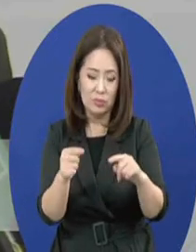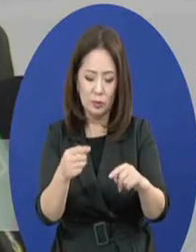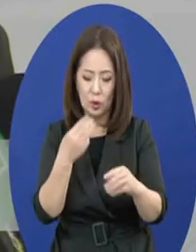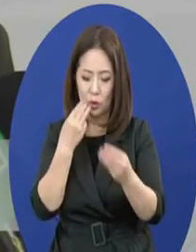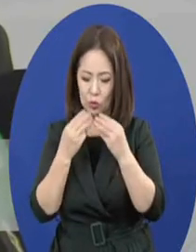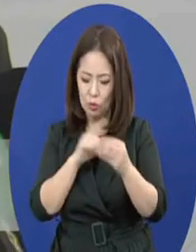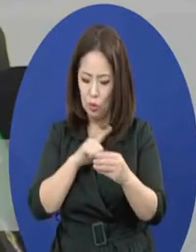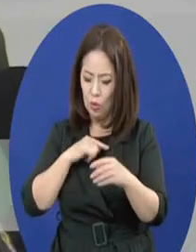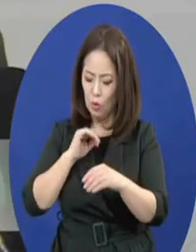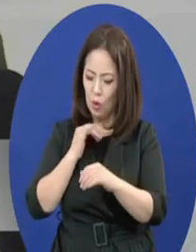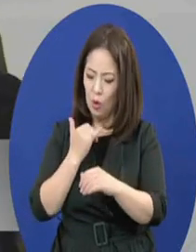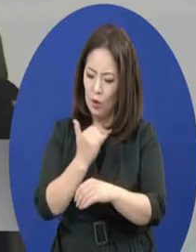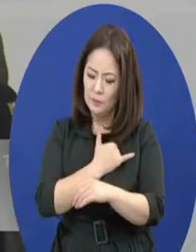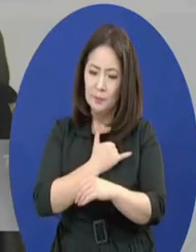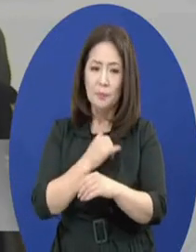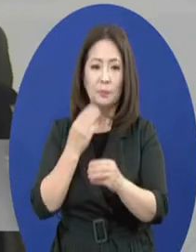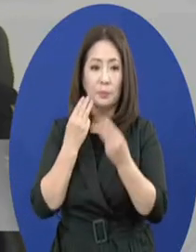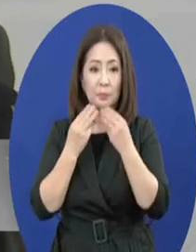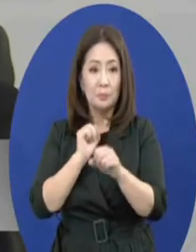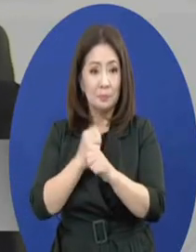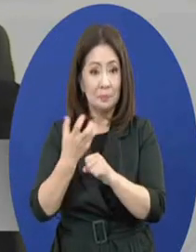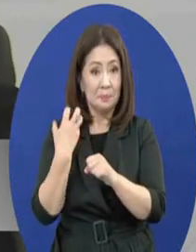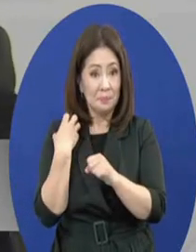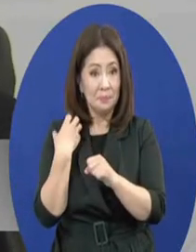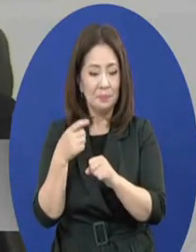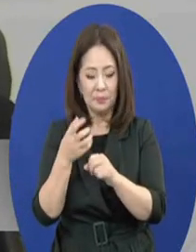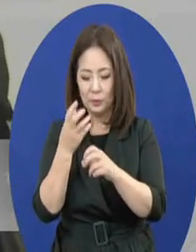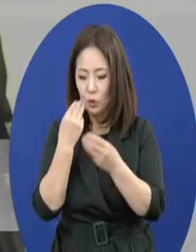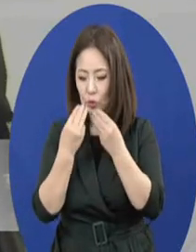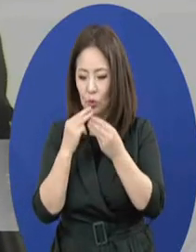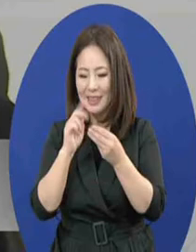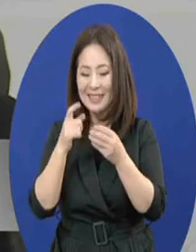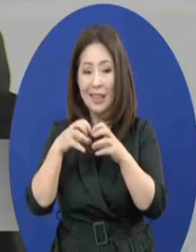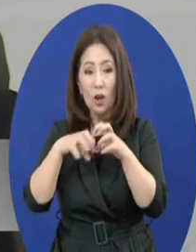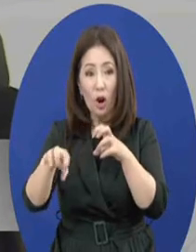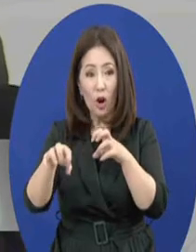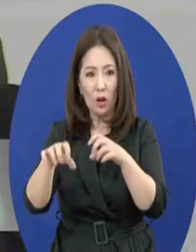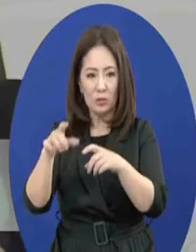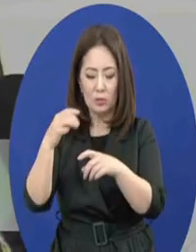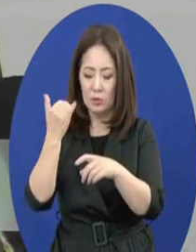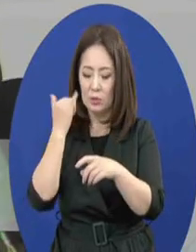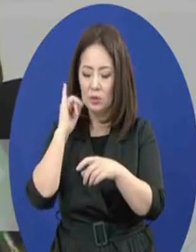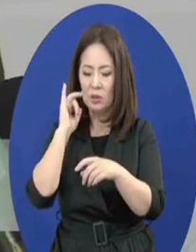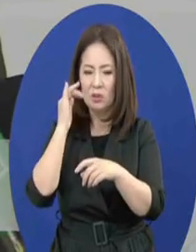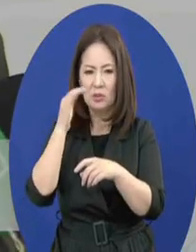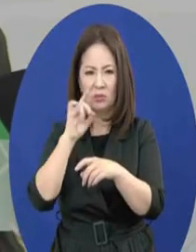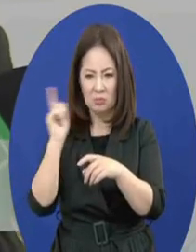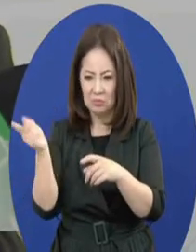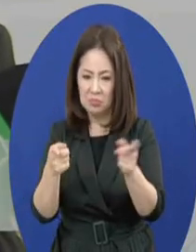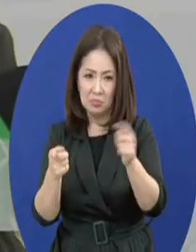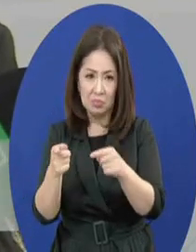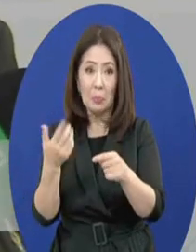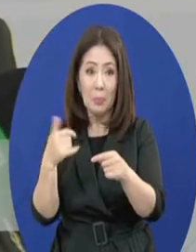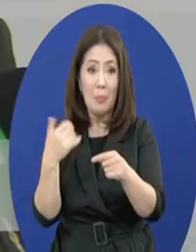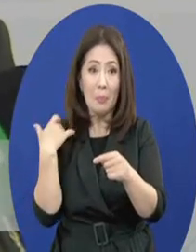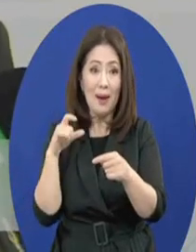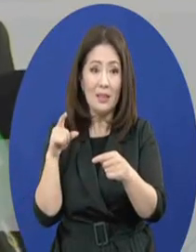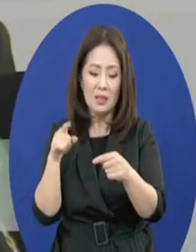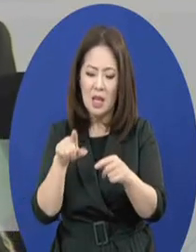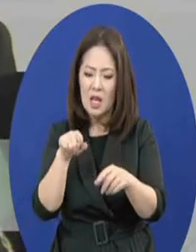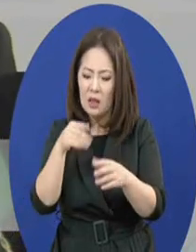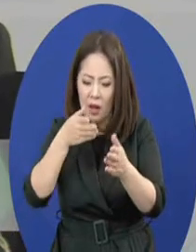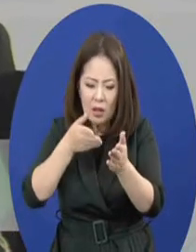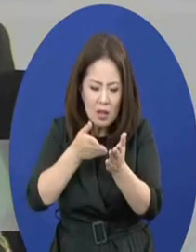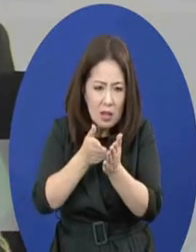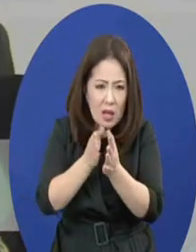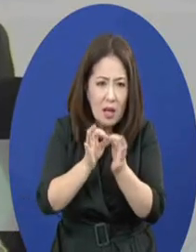удирдлагад эсвэл шүүхийн хариуцлаганд одоо шүүхийн сахилгын хороог томилох чиглэлд байсан учраас энэ бол одоо нэг тийм хоёрдмал байдал үүсээд хэн хариуцах